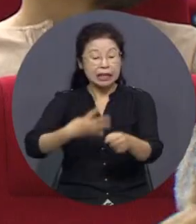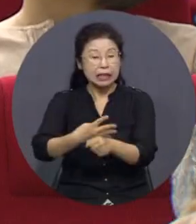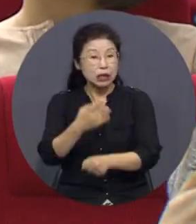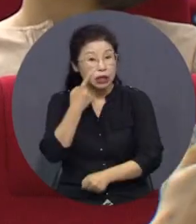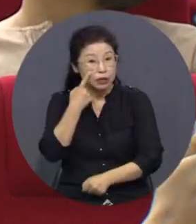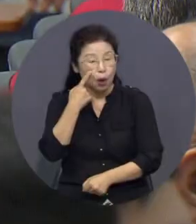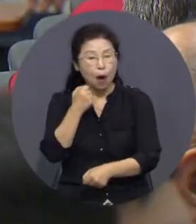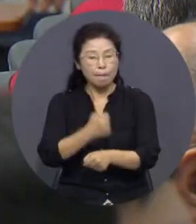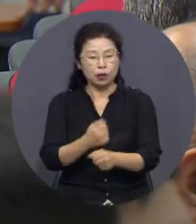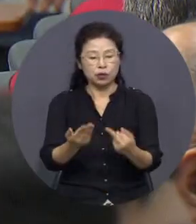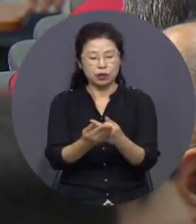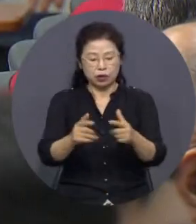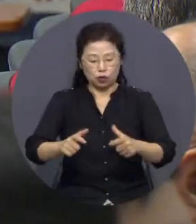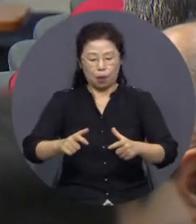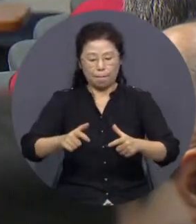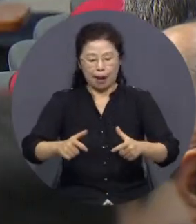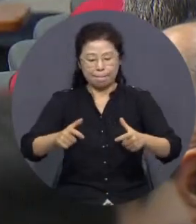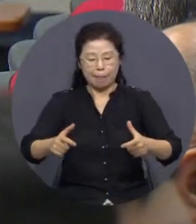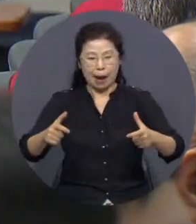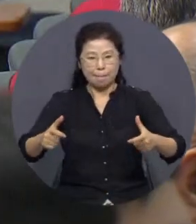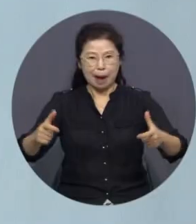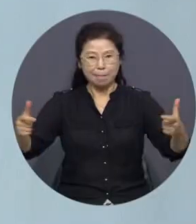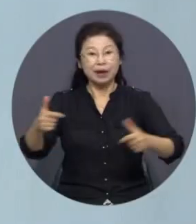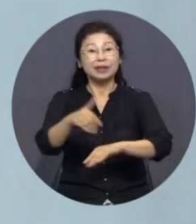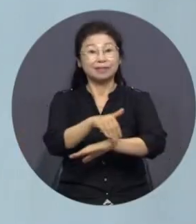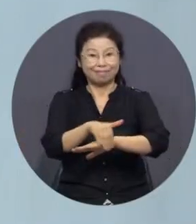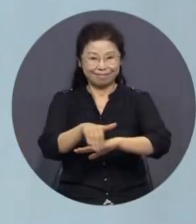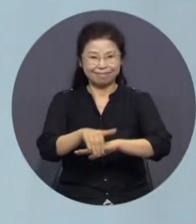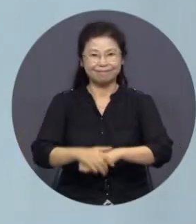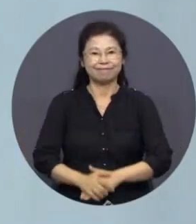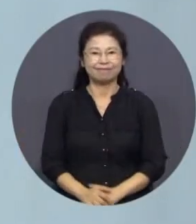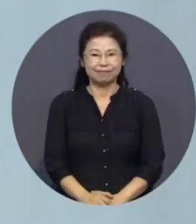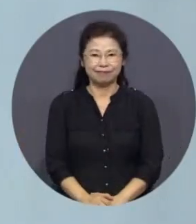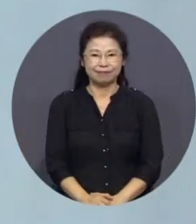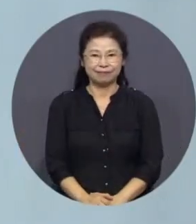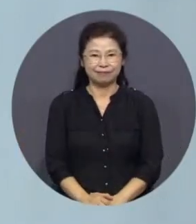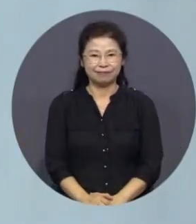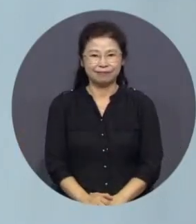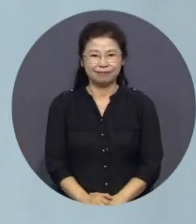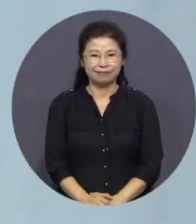제주도 전역으로 확대할 계획입니다. MBC 뉴스 조인호입니다.